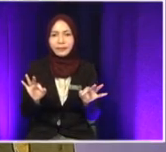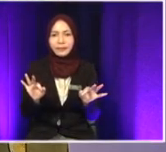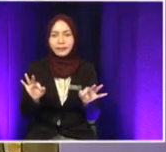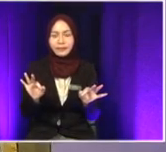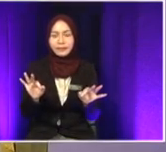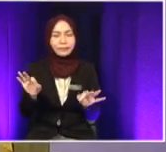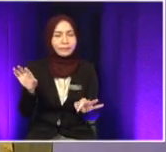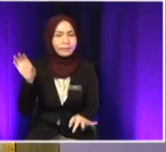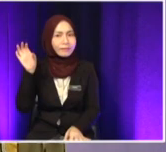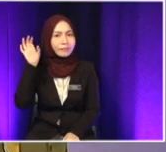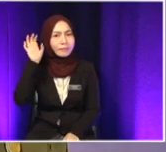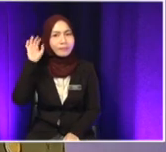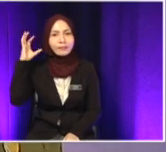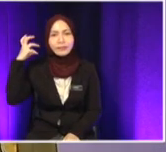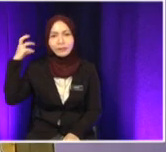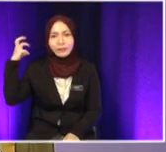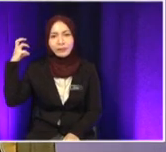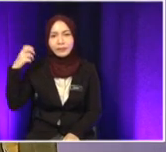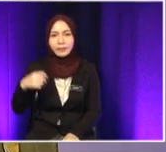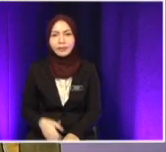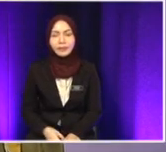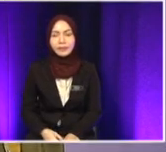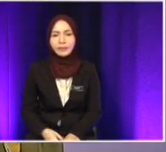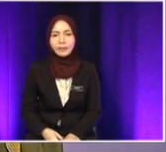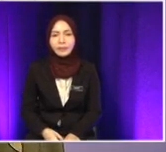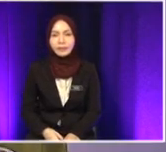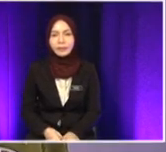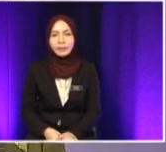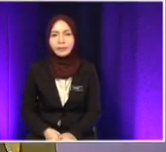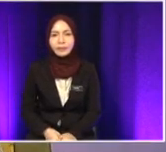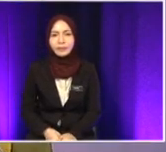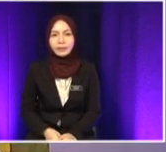ataupun tengok Tiwi wolium dia itu